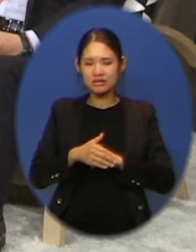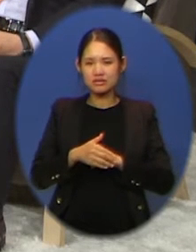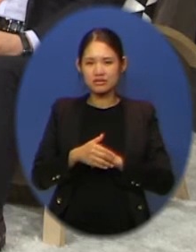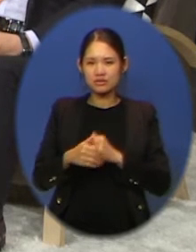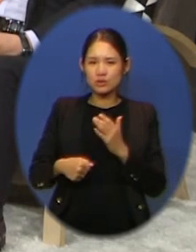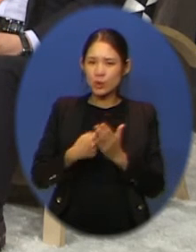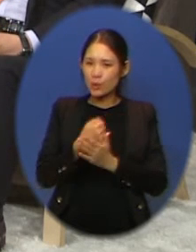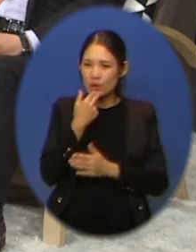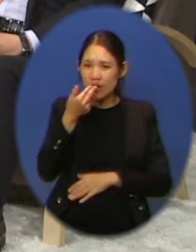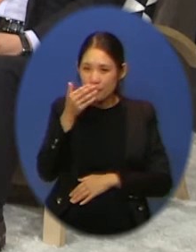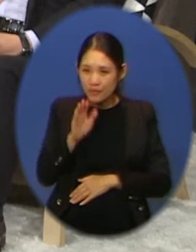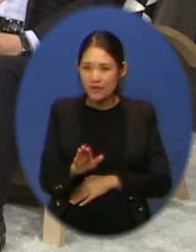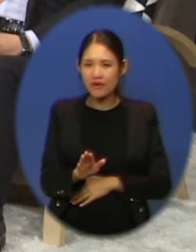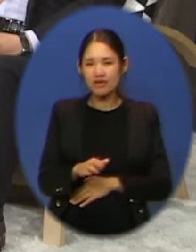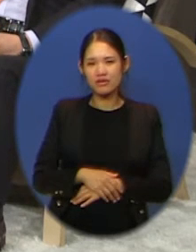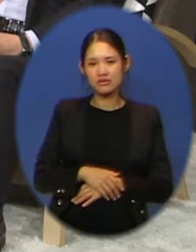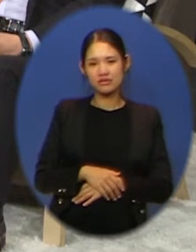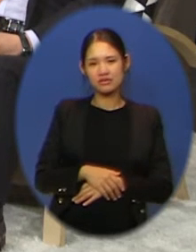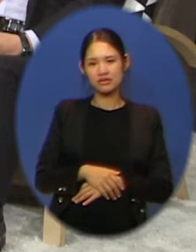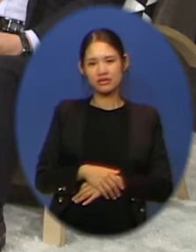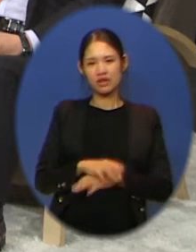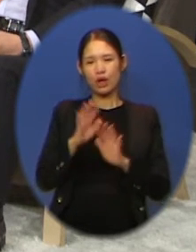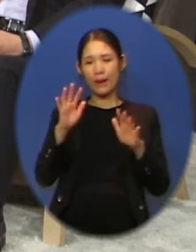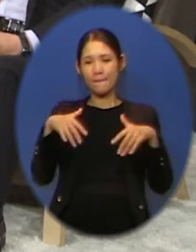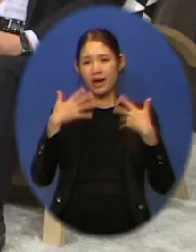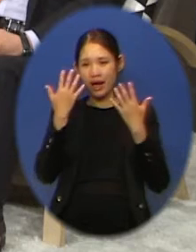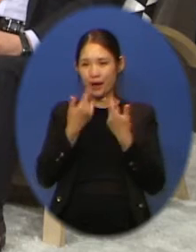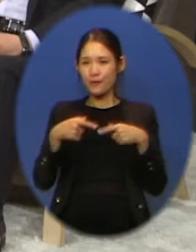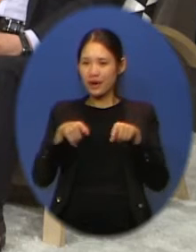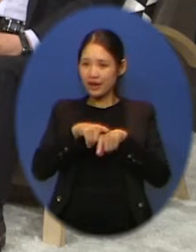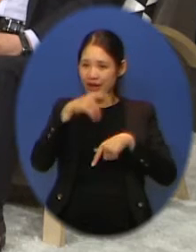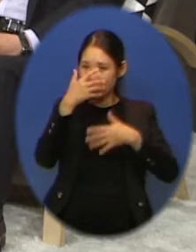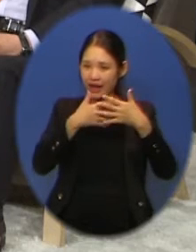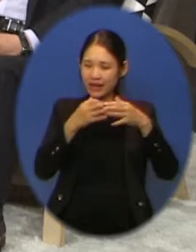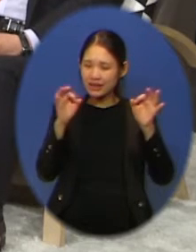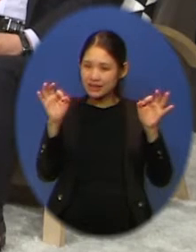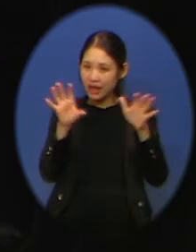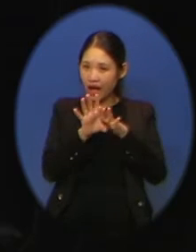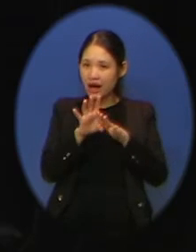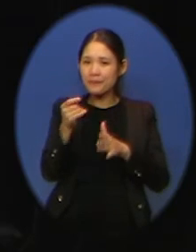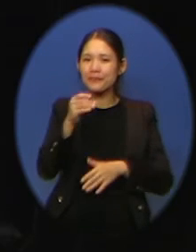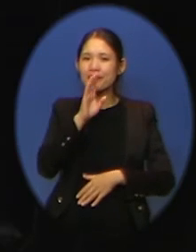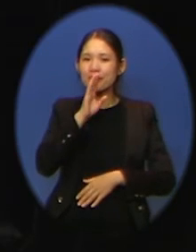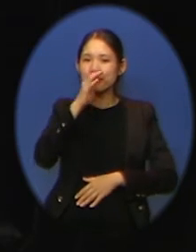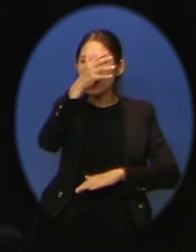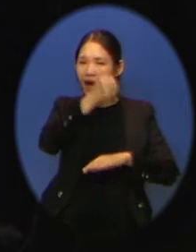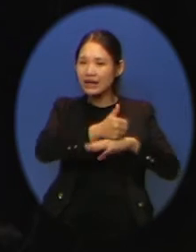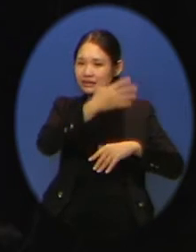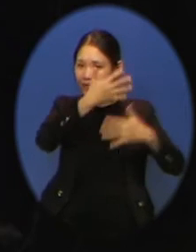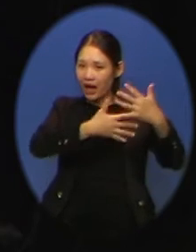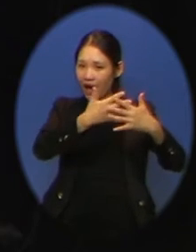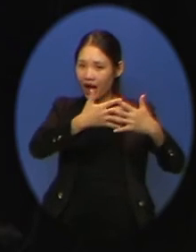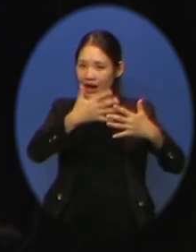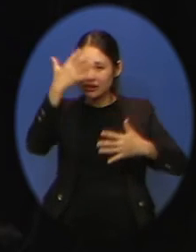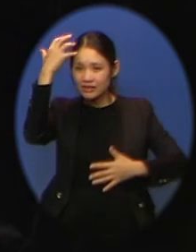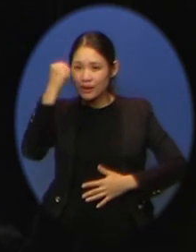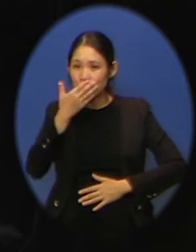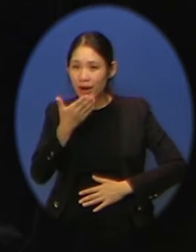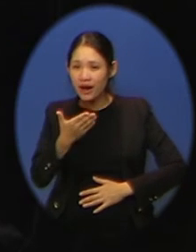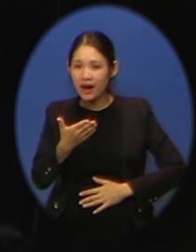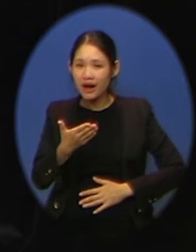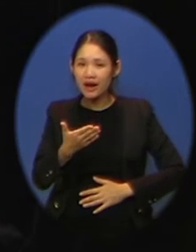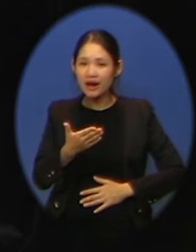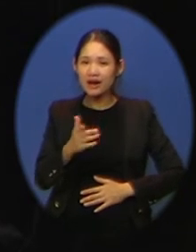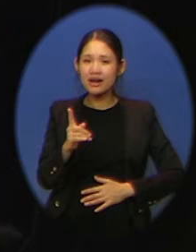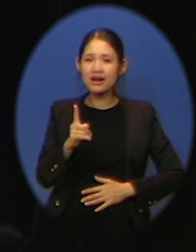영화의 바람과 함께 사라지다에 나오는 마지막 씬이 뭔지 아세요? 그? 아, 저 기억 저는 압니다. 예,